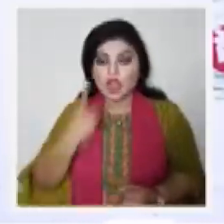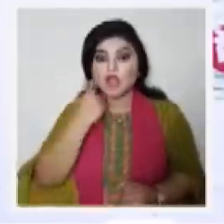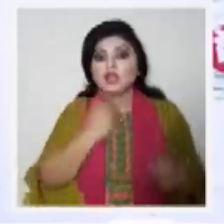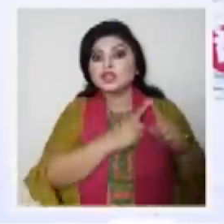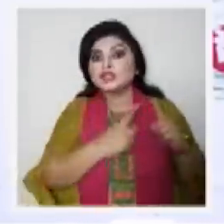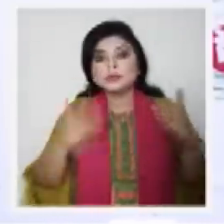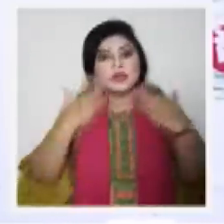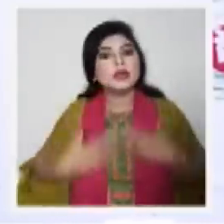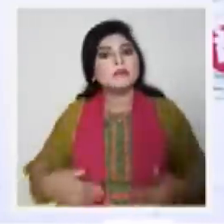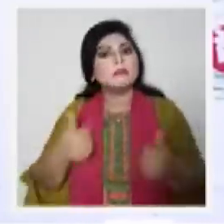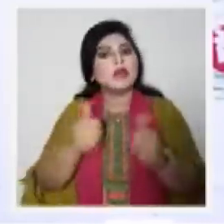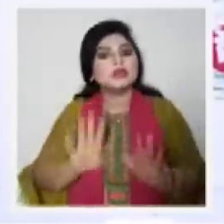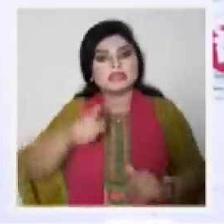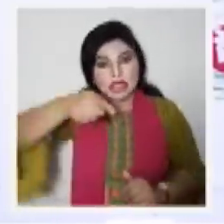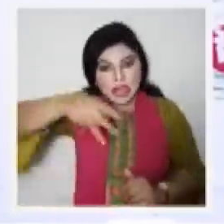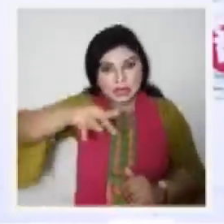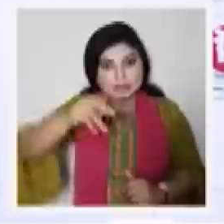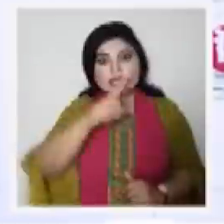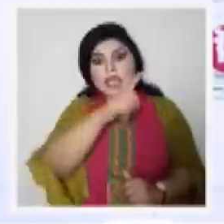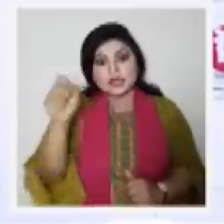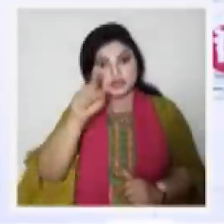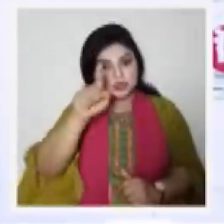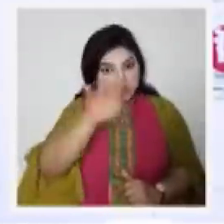হার 20.08%।